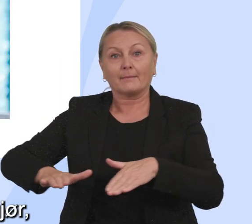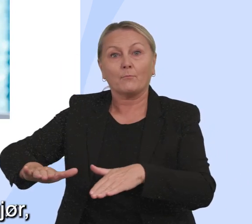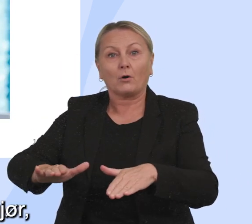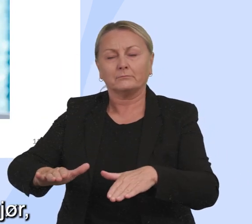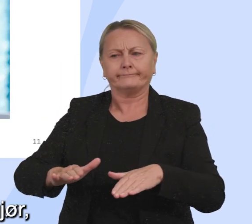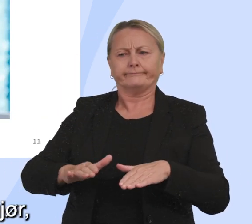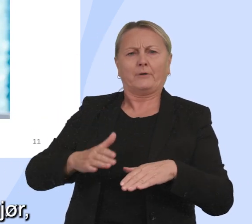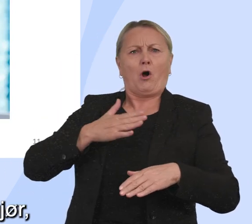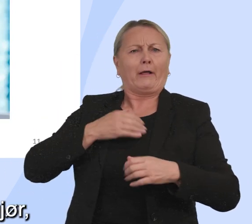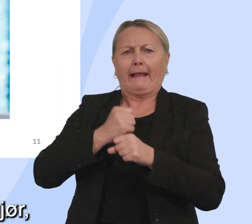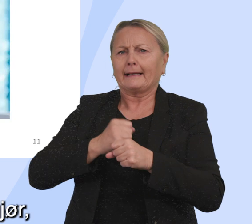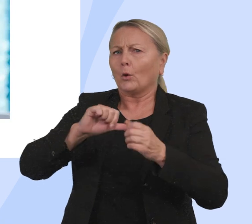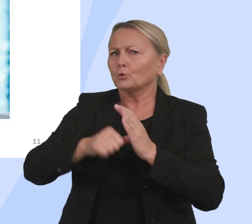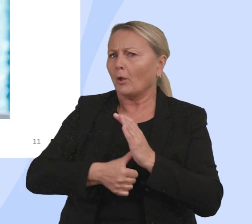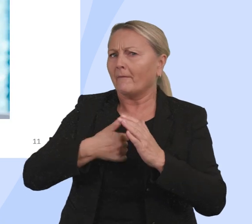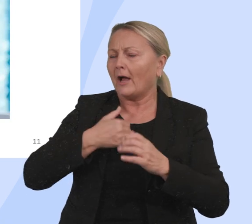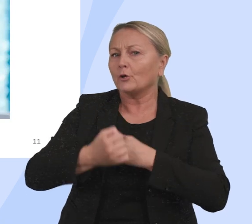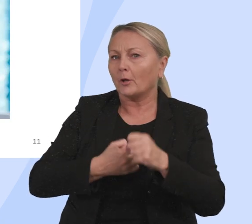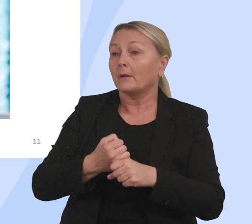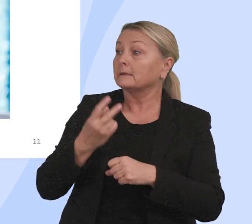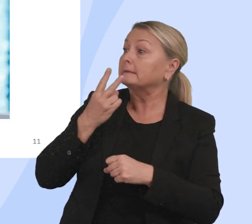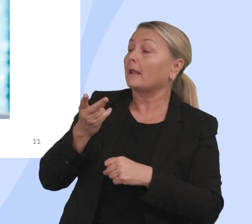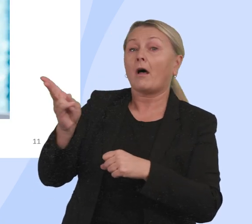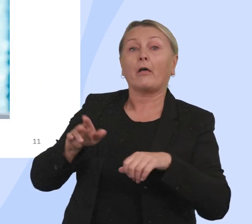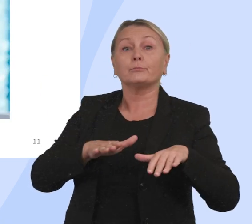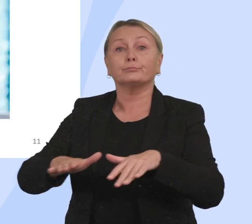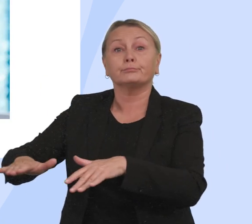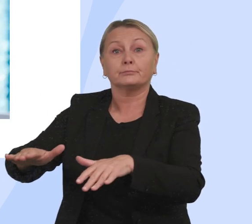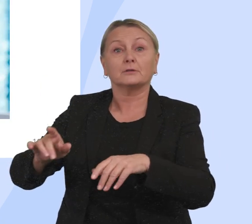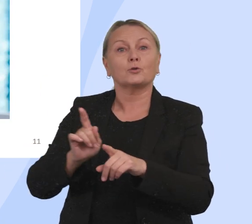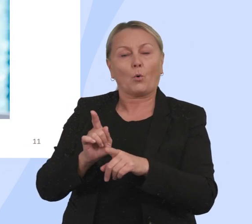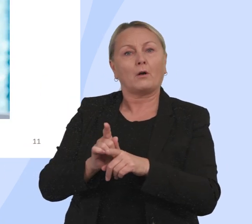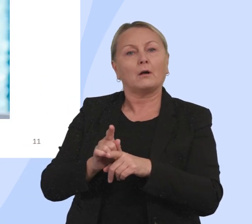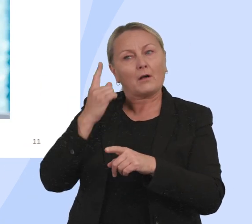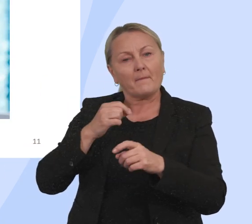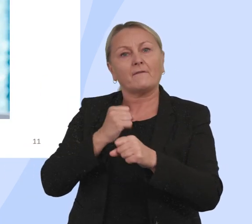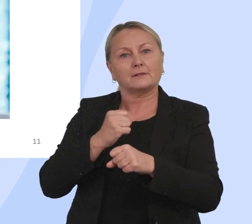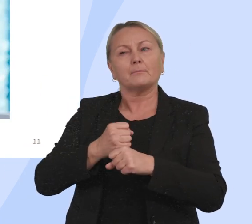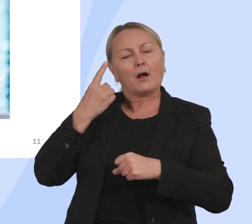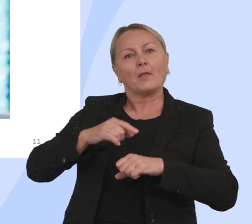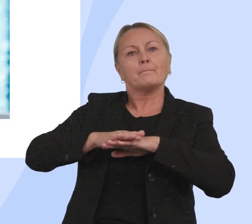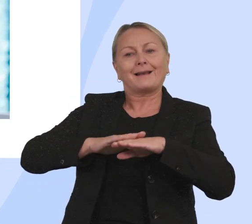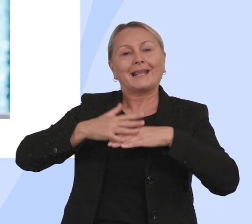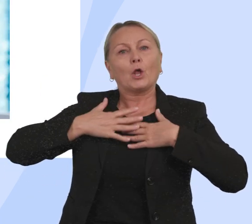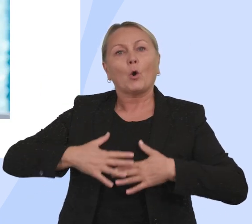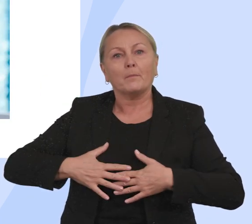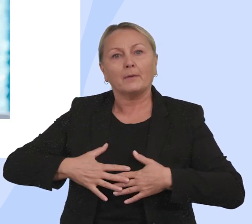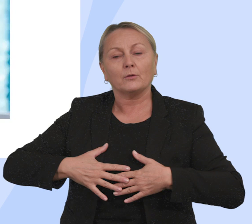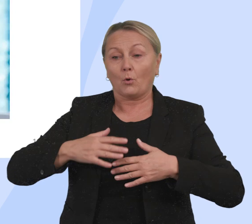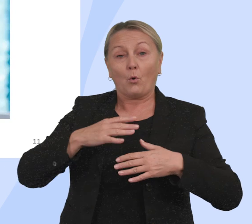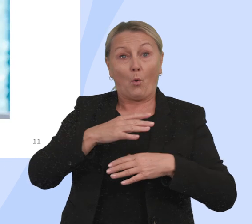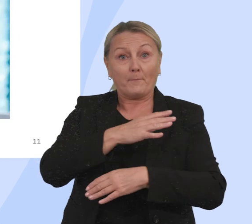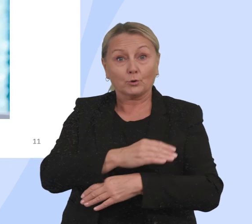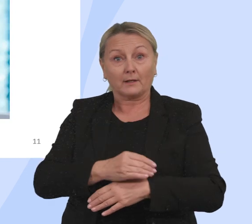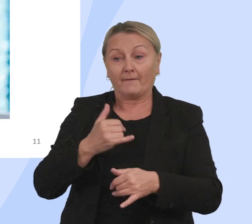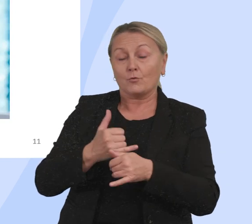en anden gøre det. Man kan mærke simpelthen i sin krop og sine muskler, hvordan man skal gøre det ved at se på